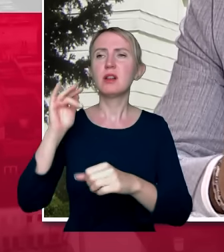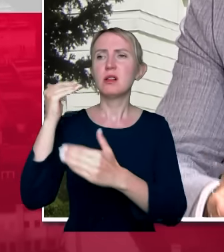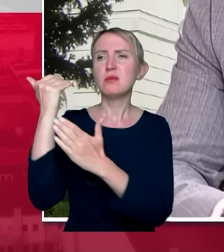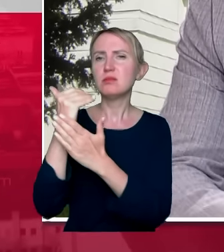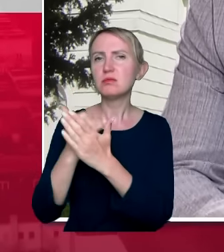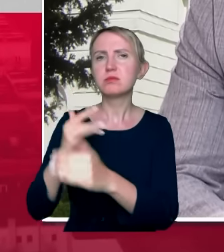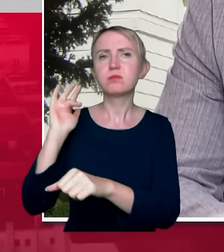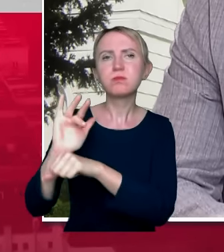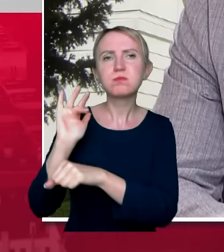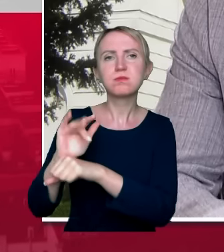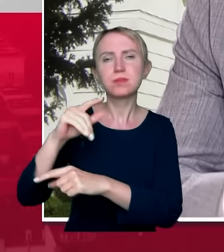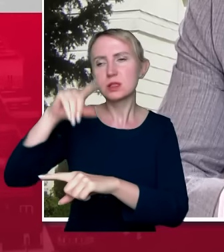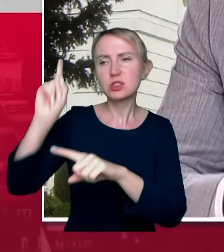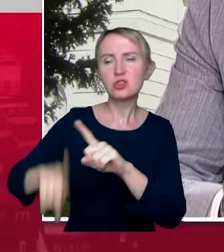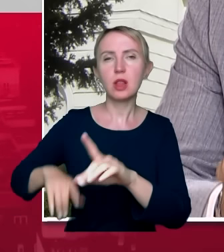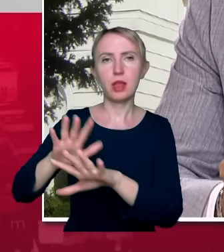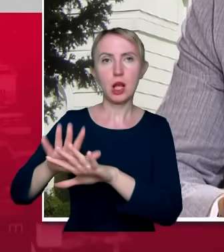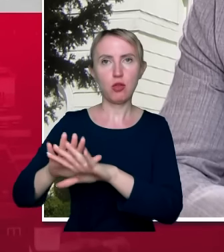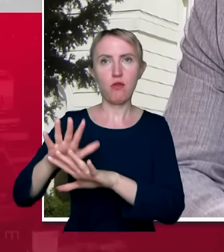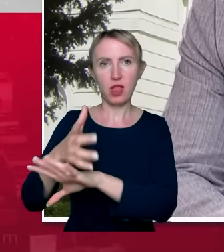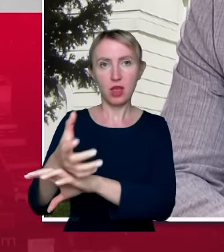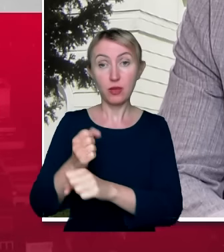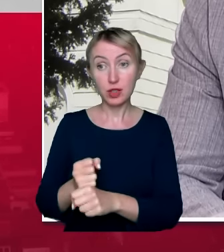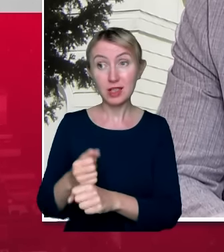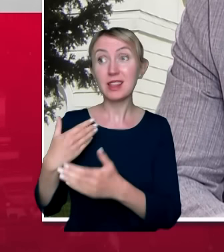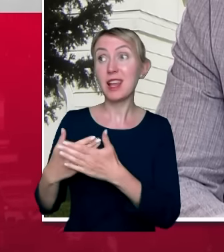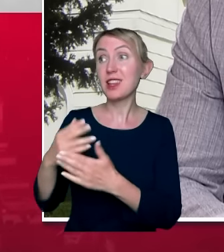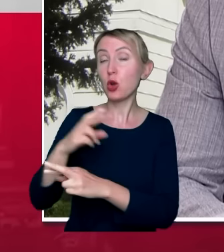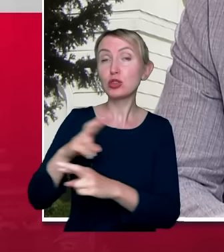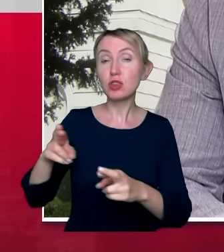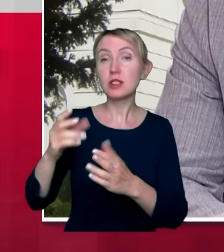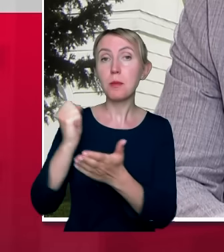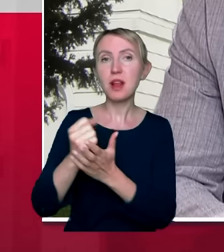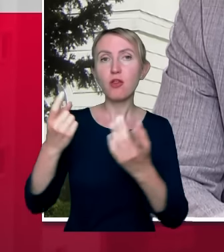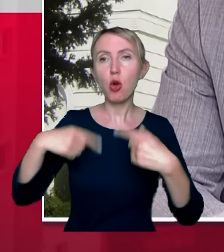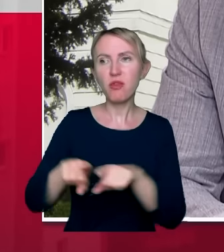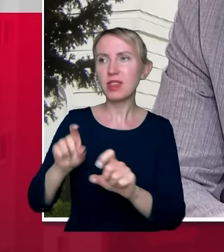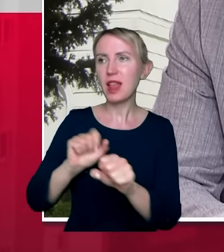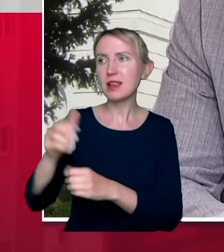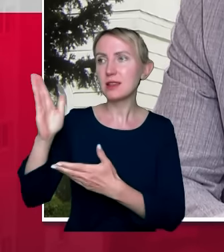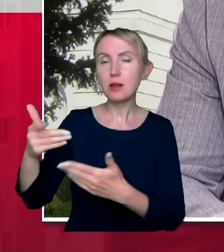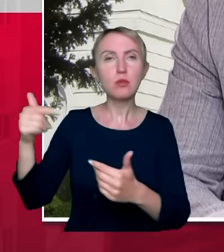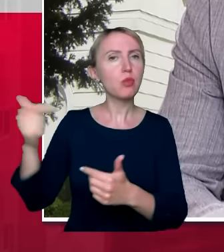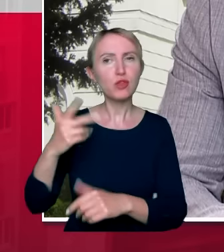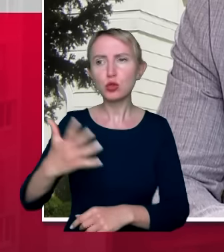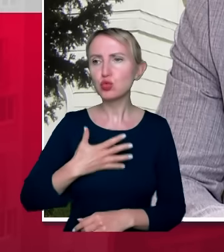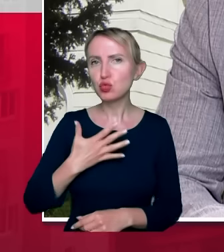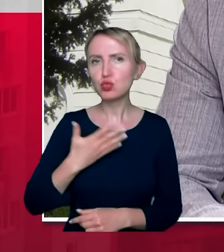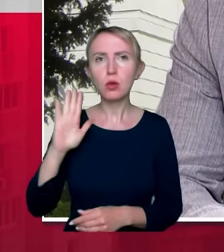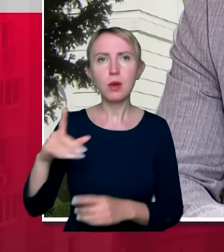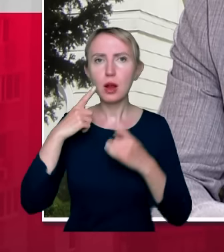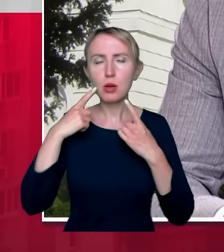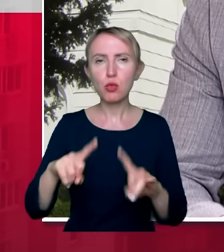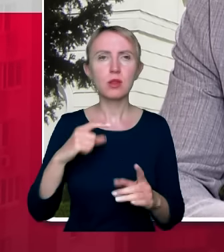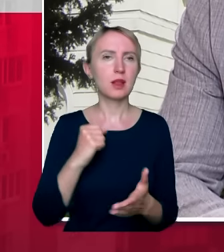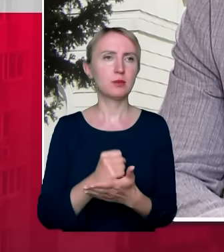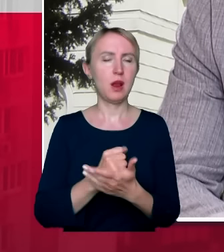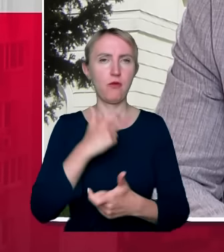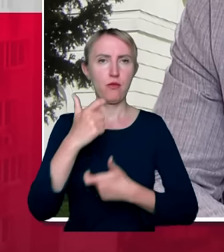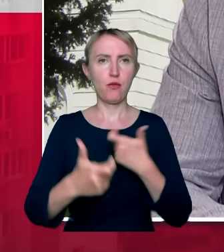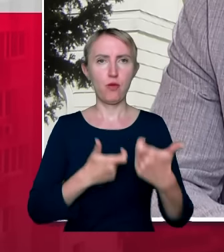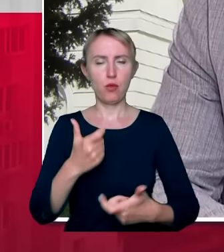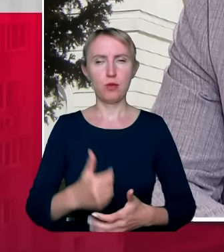jego traktowaniem. I od tego ten Rzecznik Praw Obywatelskich jest i powinien się poczuwać do tego, żeby do tej sprawy przystąpić i